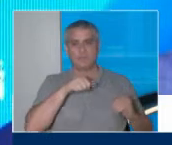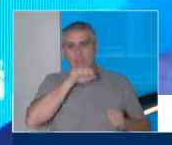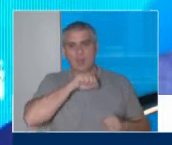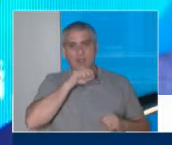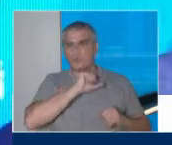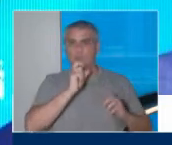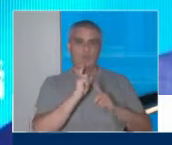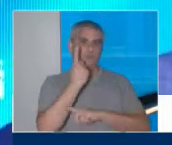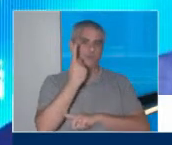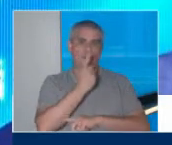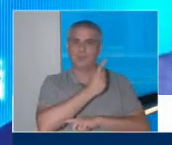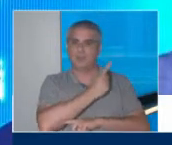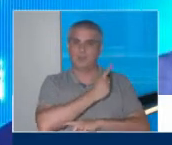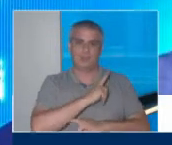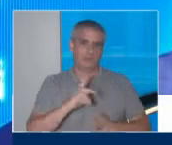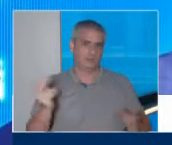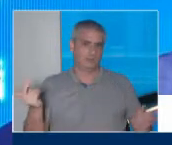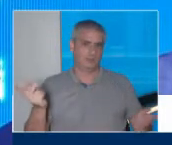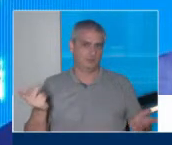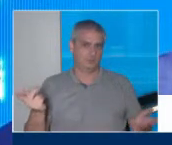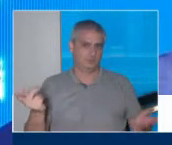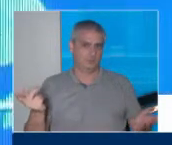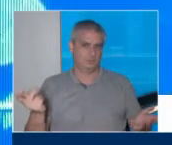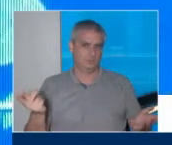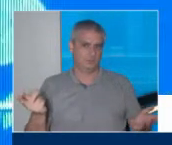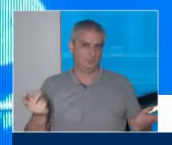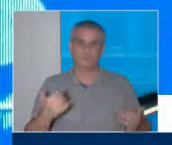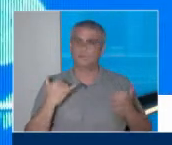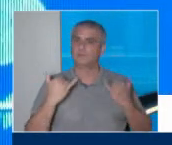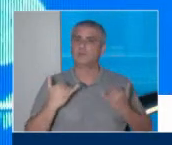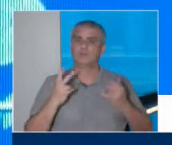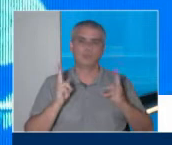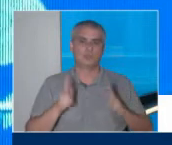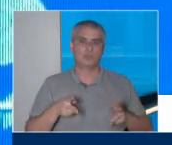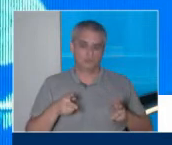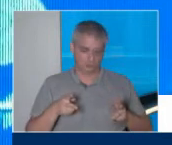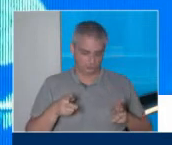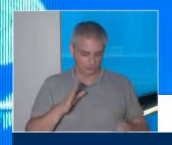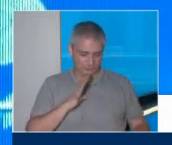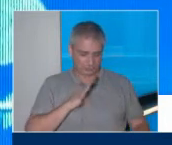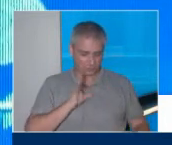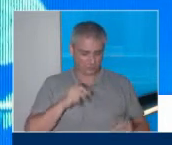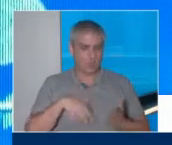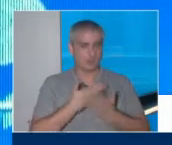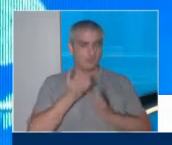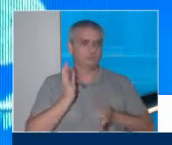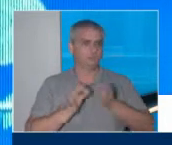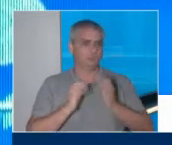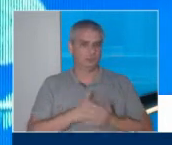גבוהה שיש, עשו לך פוליש על כל הרגליים. היום יש איום גלוי על היועצת